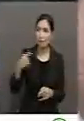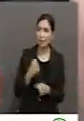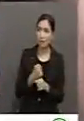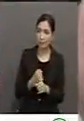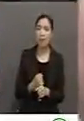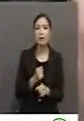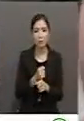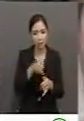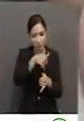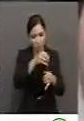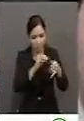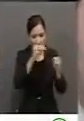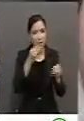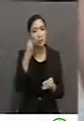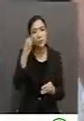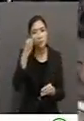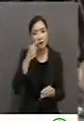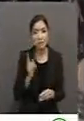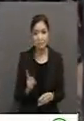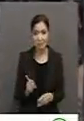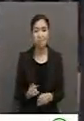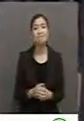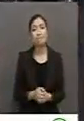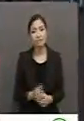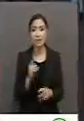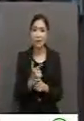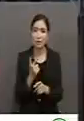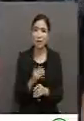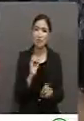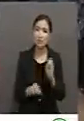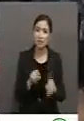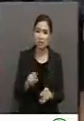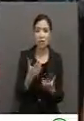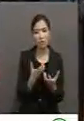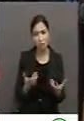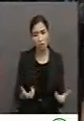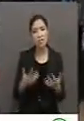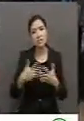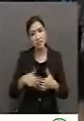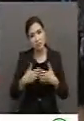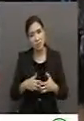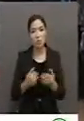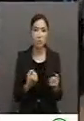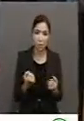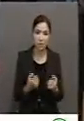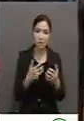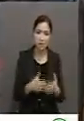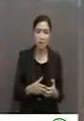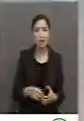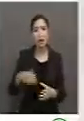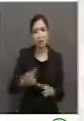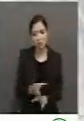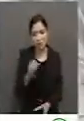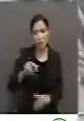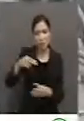ามาทุกวันคุณพี่บรรเจิดบอกว่าเศษเหล็กรวมถึงเศษวัสดุจากเครื่องยนต์ไม่ว่าจะเป็นถังน้ำมัน